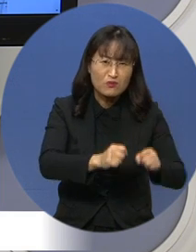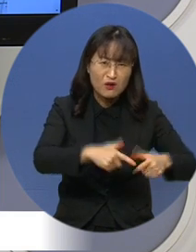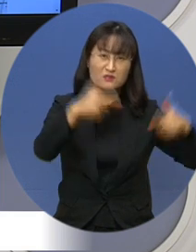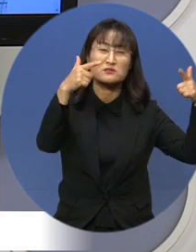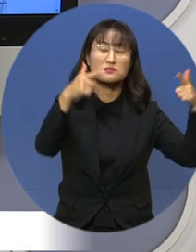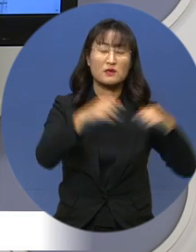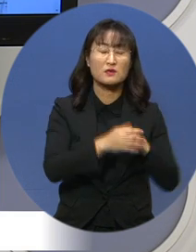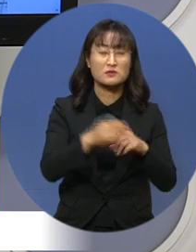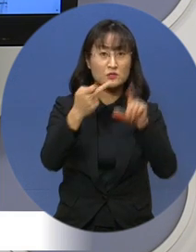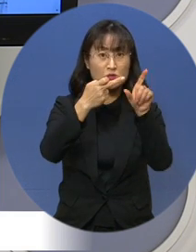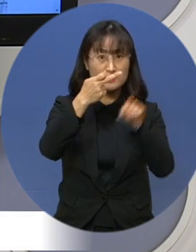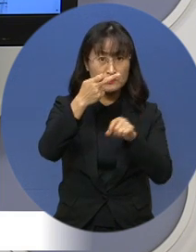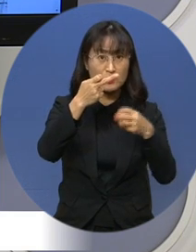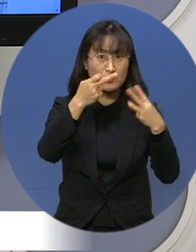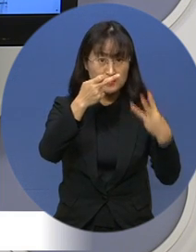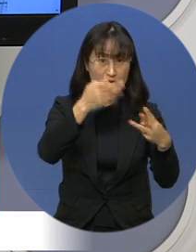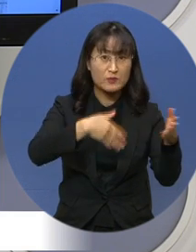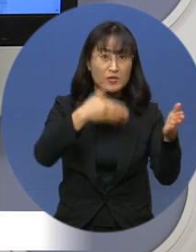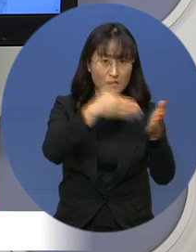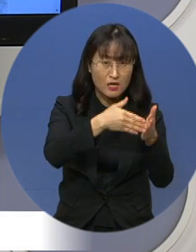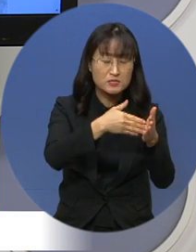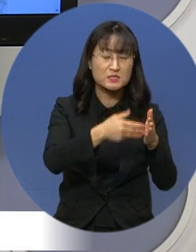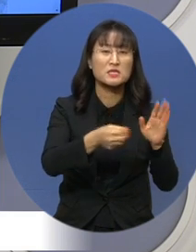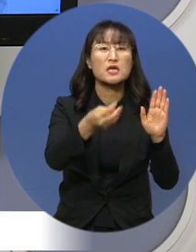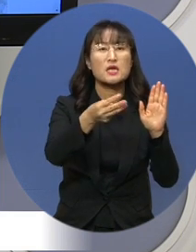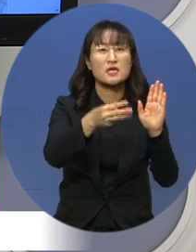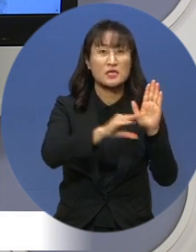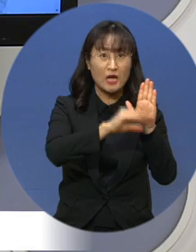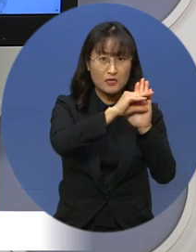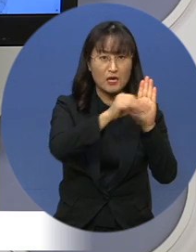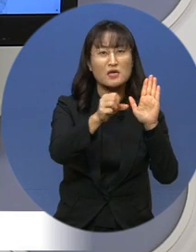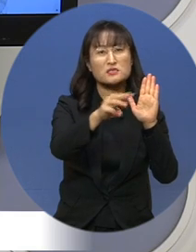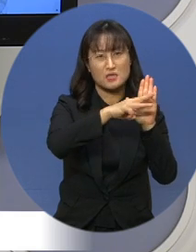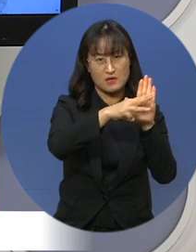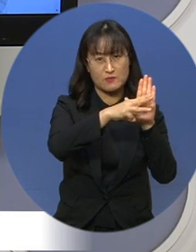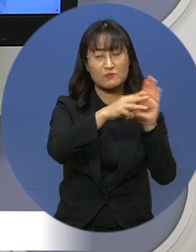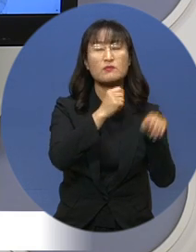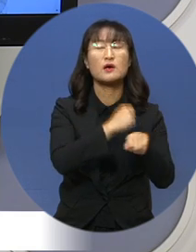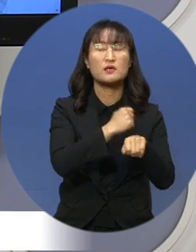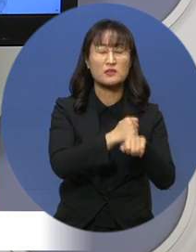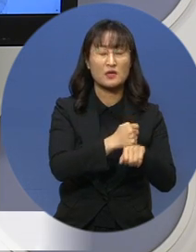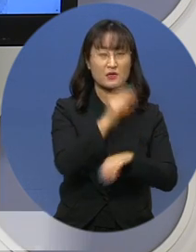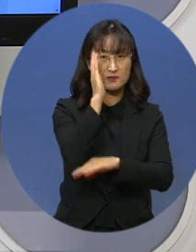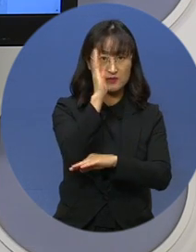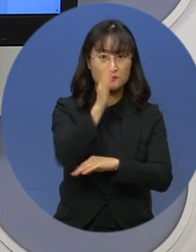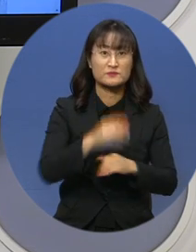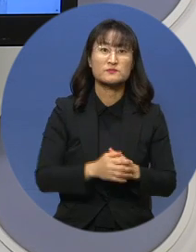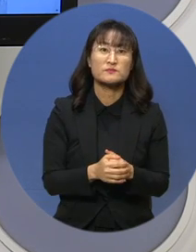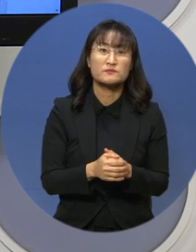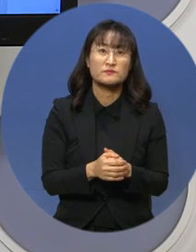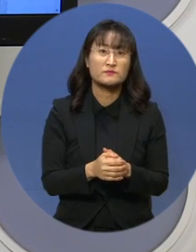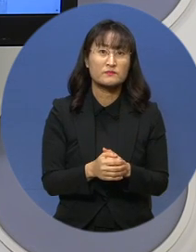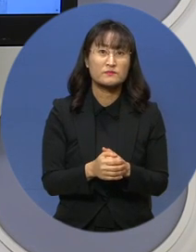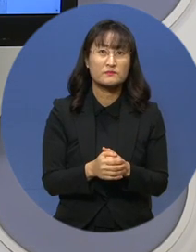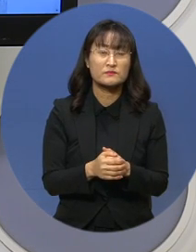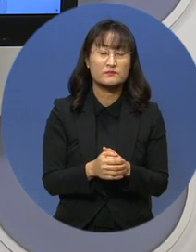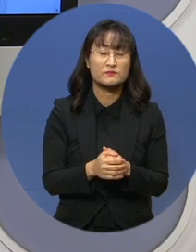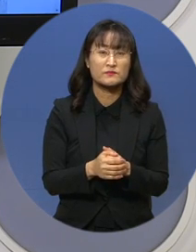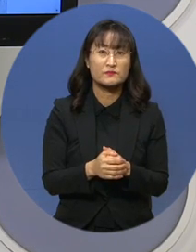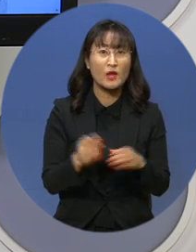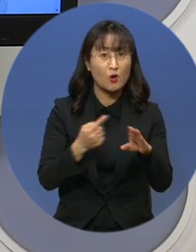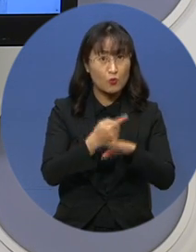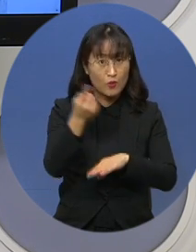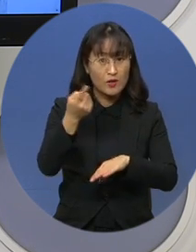12월 3일까지 보다 강화된 3단계 수준의 거리두기 를 시행한다고 밝혔습니다 이밖에 자세한